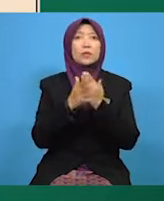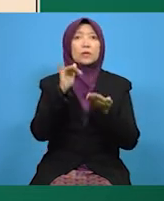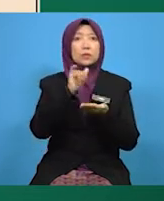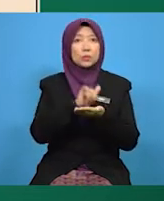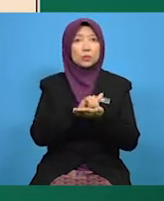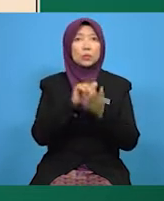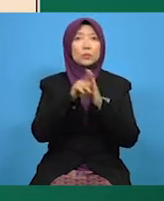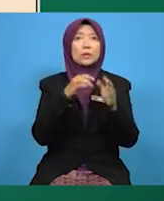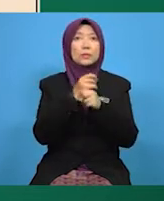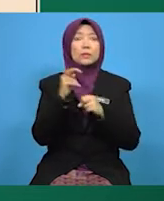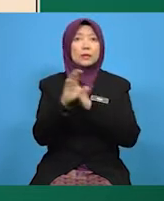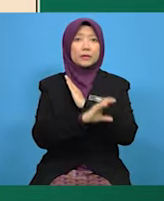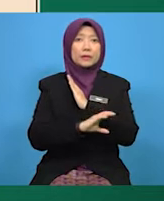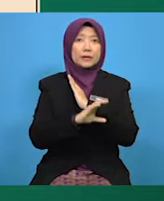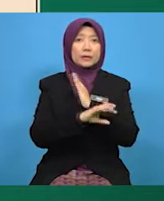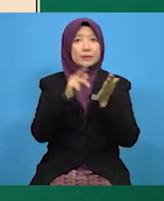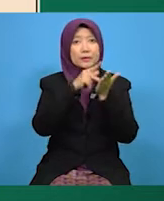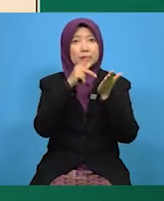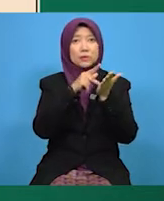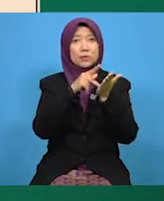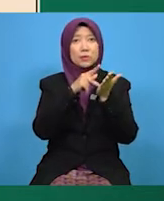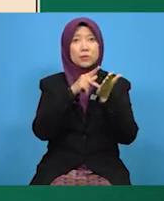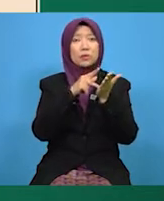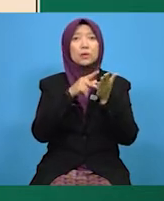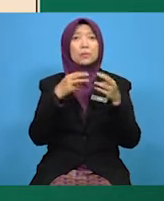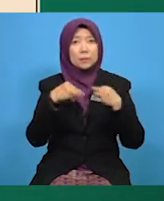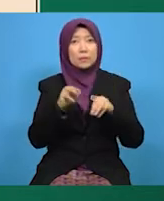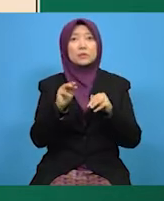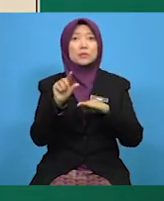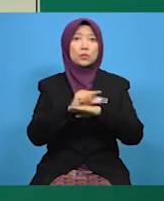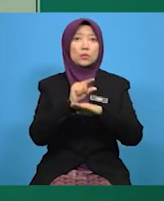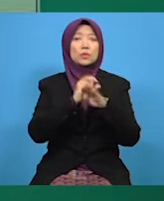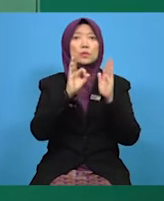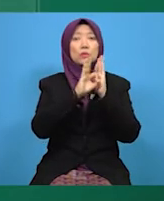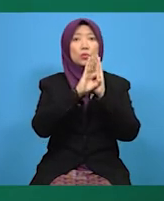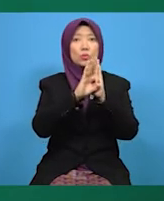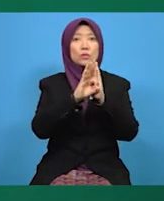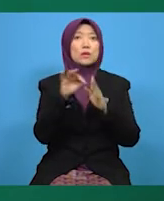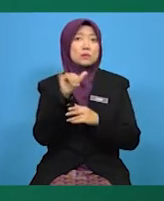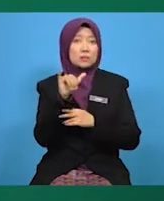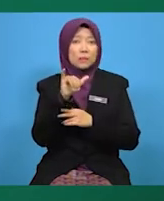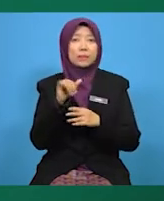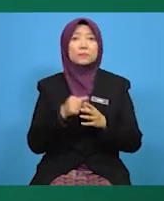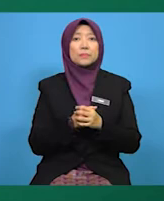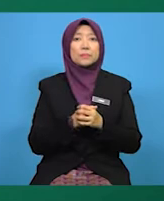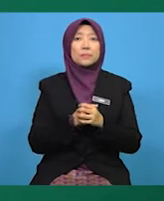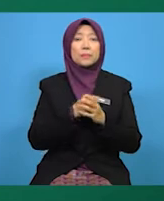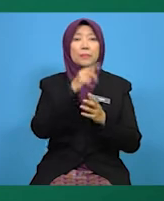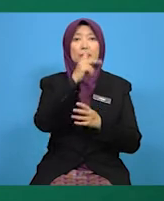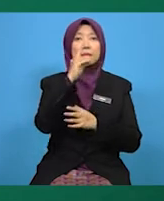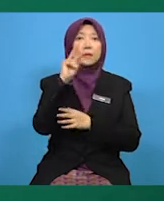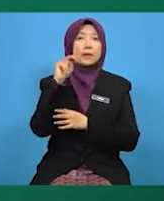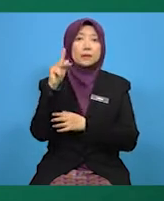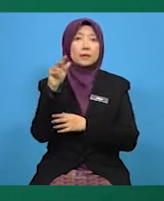Oleh itu, pendapatan negara dihitung masih menggunakan rumus yang sama, iaitu